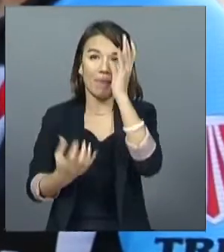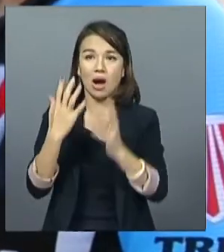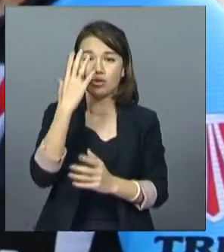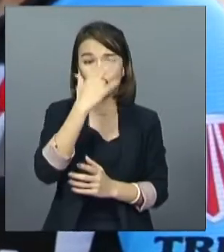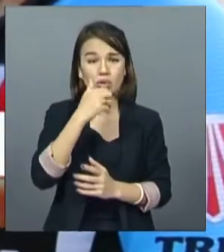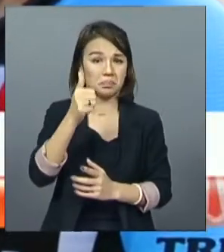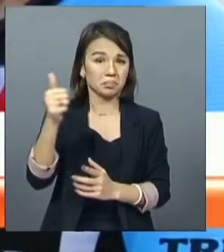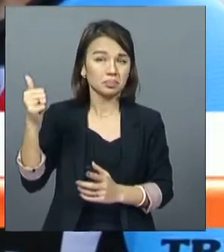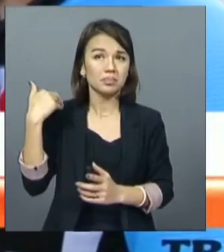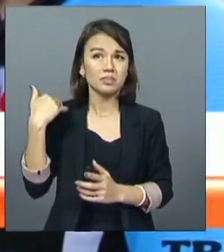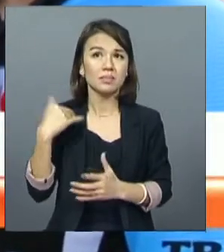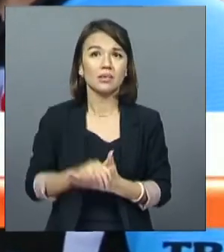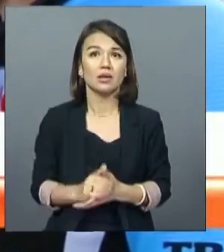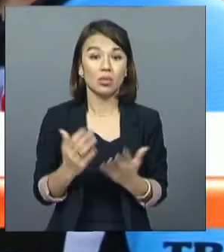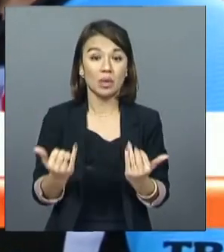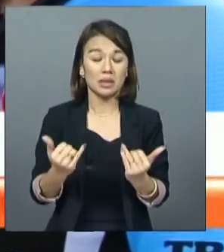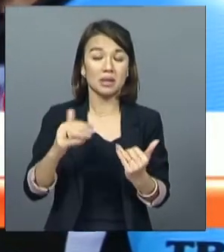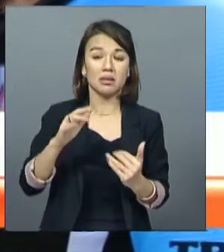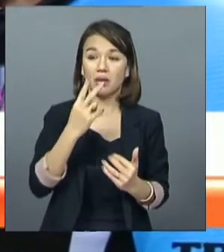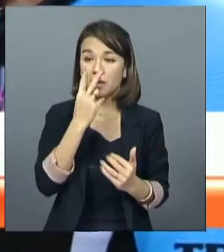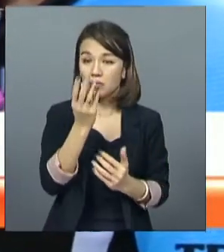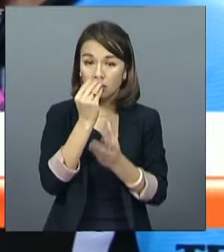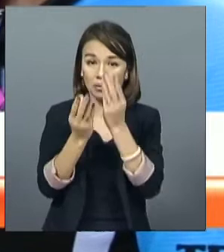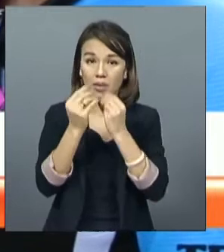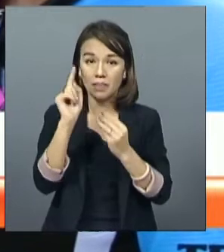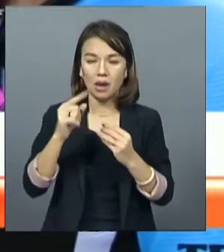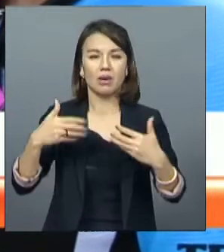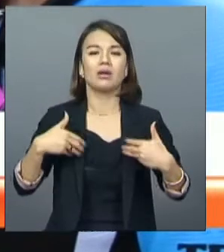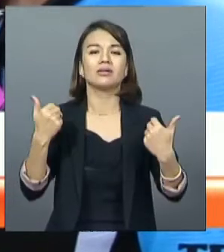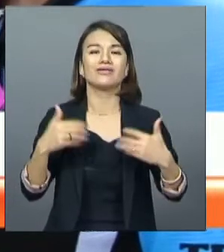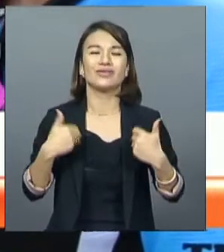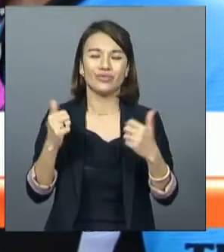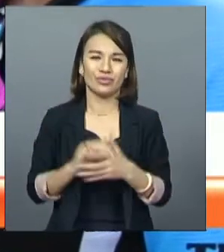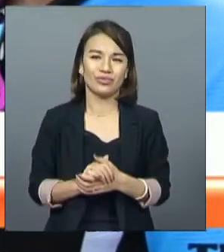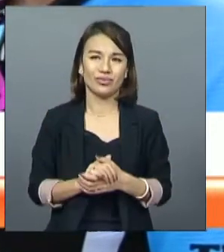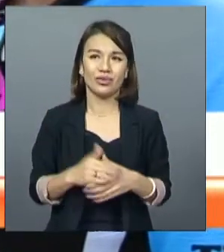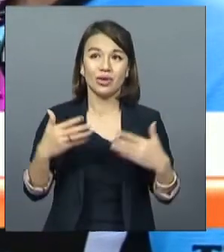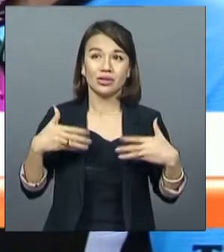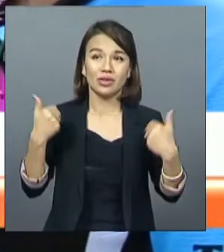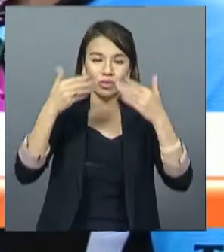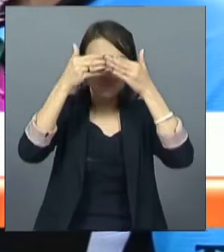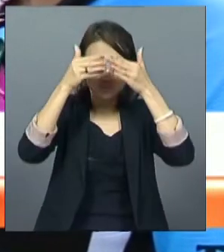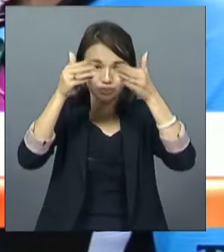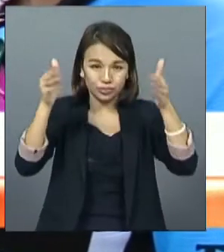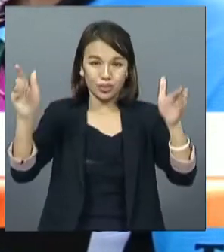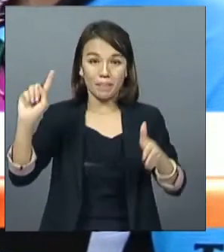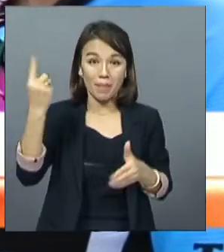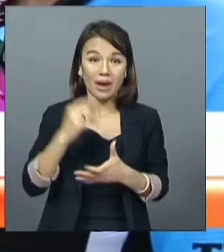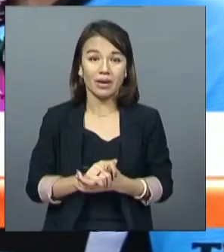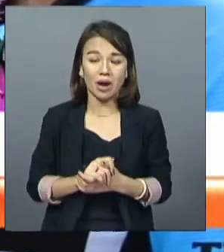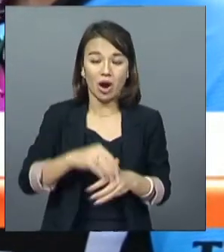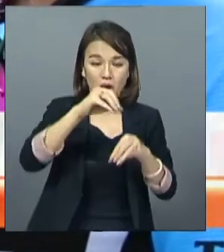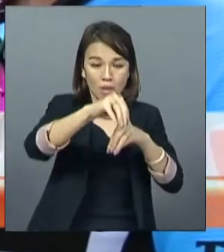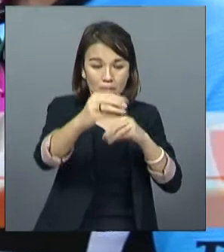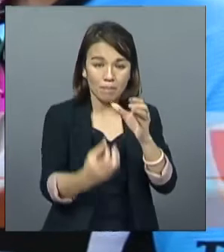ที่ได้รับก็คือ1ความสนุกสนานของการร่วมประสบการณ์ใหม่ๆในสวนพุทรานะครับซึ่งปกติส